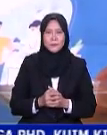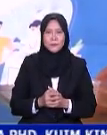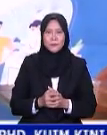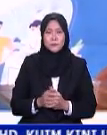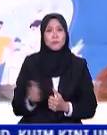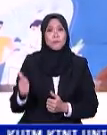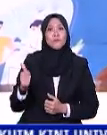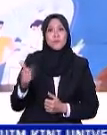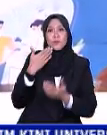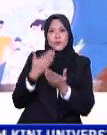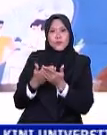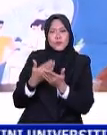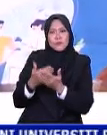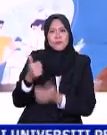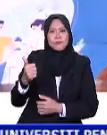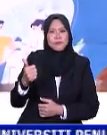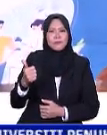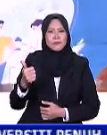Baguslah semua.